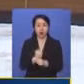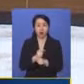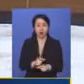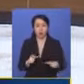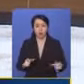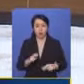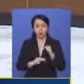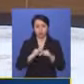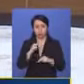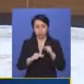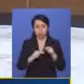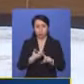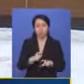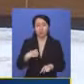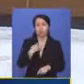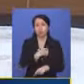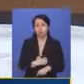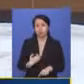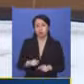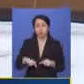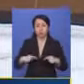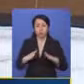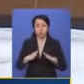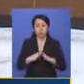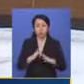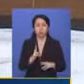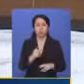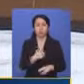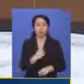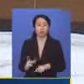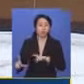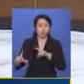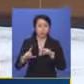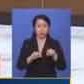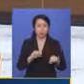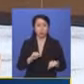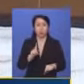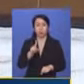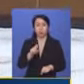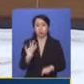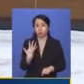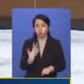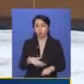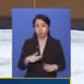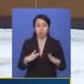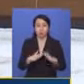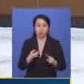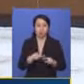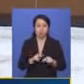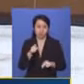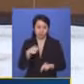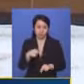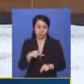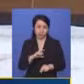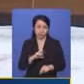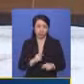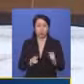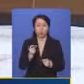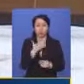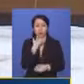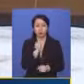важно. Остальные дома, значит, мы для тех, кто хочет к нам переехать, но вот 150 домов, это те дома, где руководители для